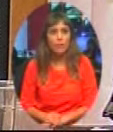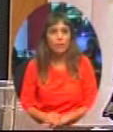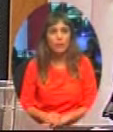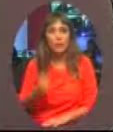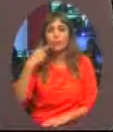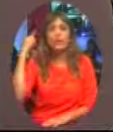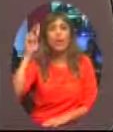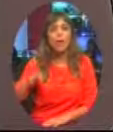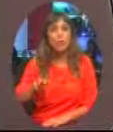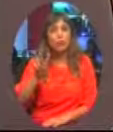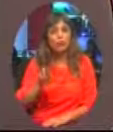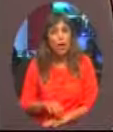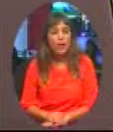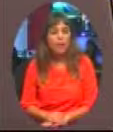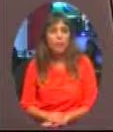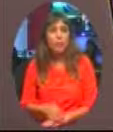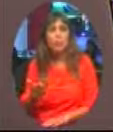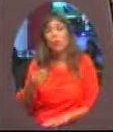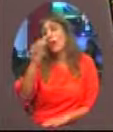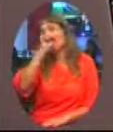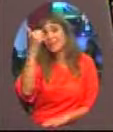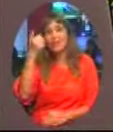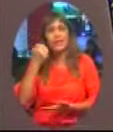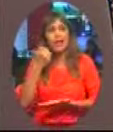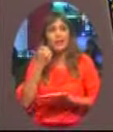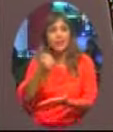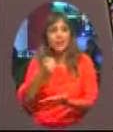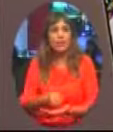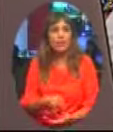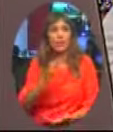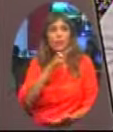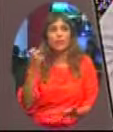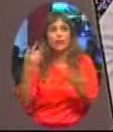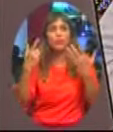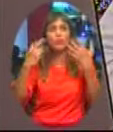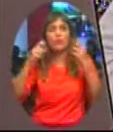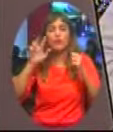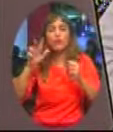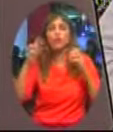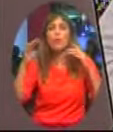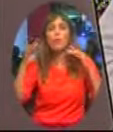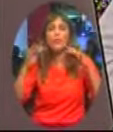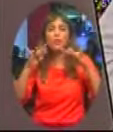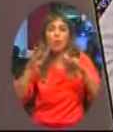איזשהו, אולי זה השיא בתקציב שהגיע ל-273 מיליון שקלים.